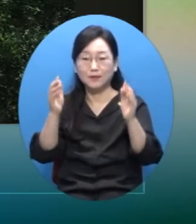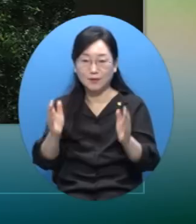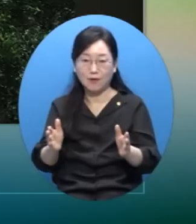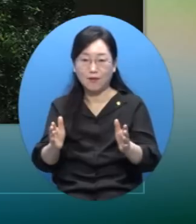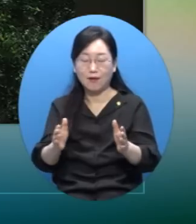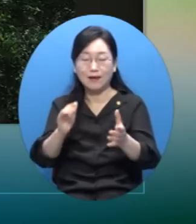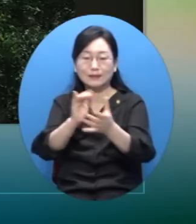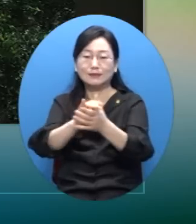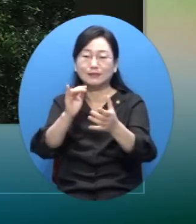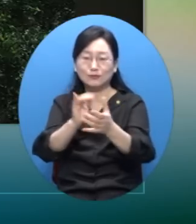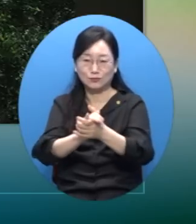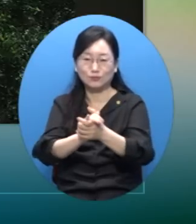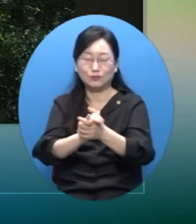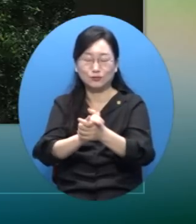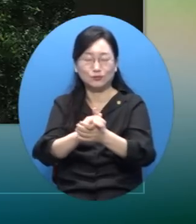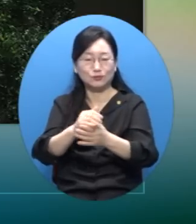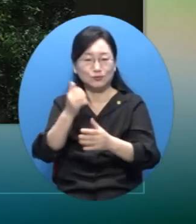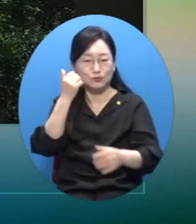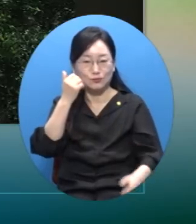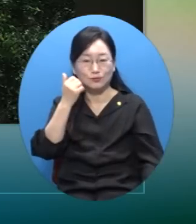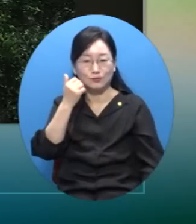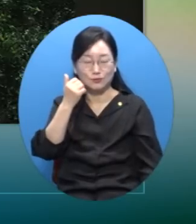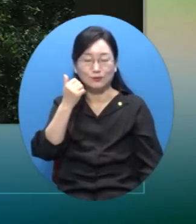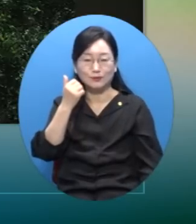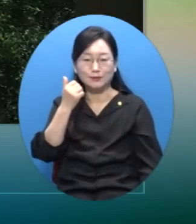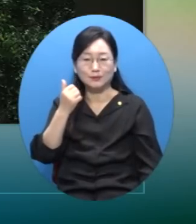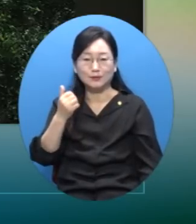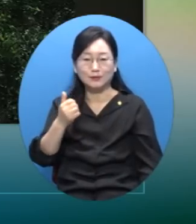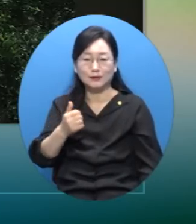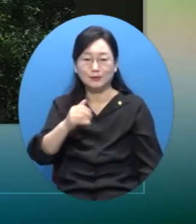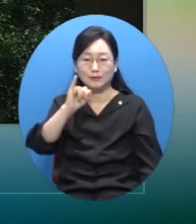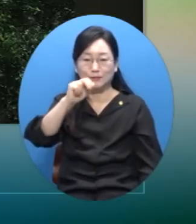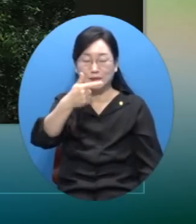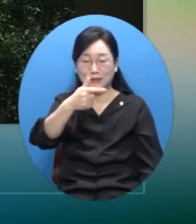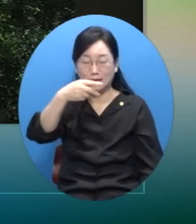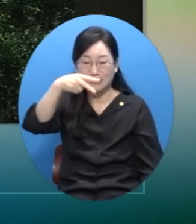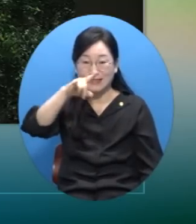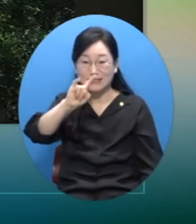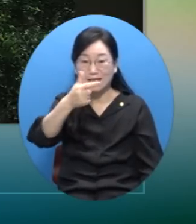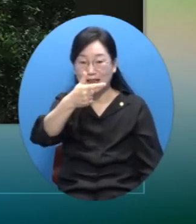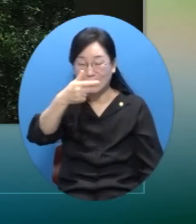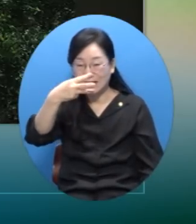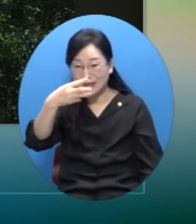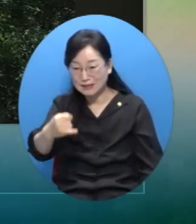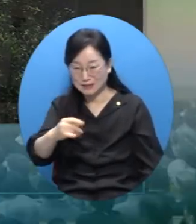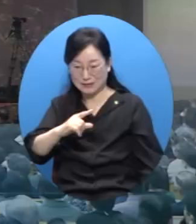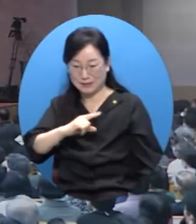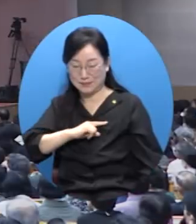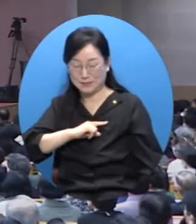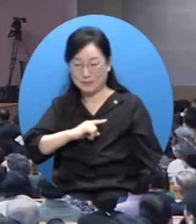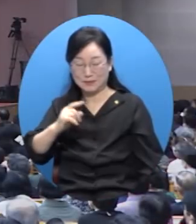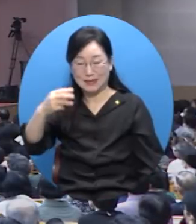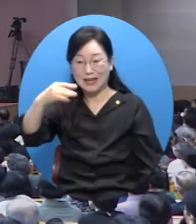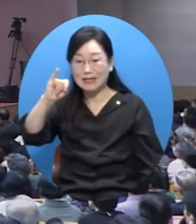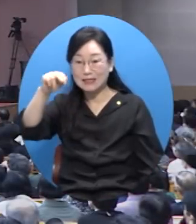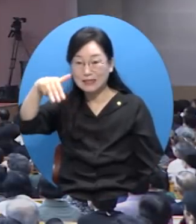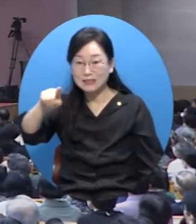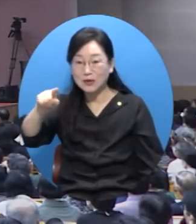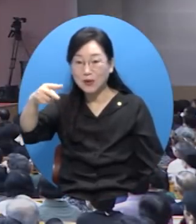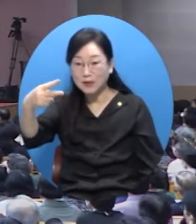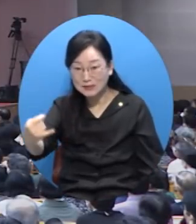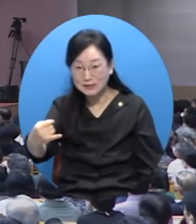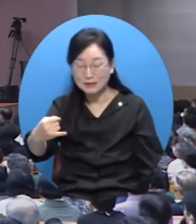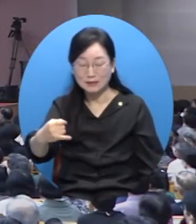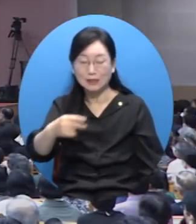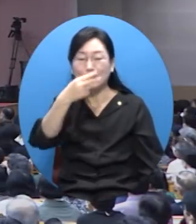그 친구였던 그 빈센트와 리처드가 그를 찾아왔습니다. 말레이시아